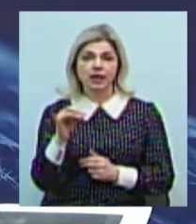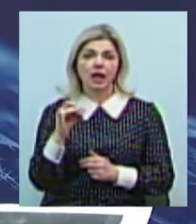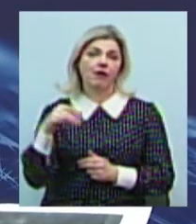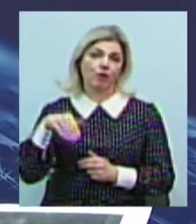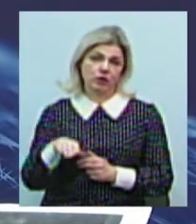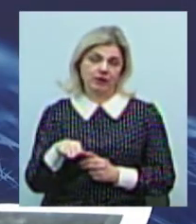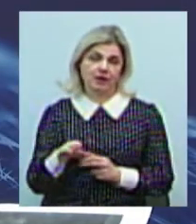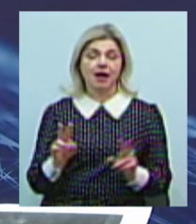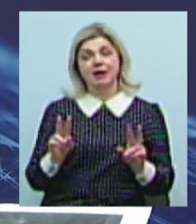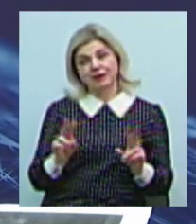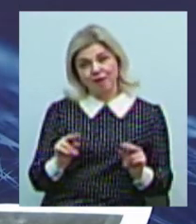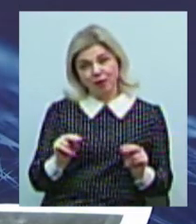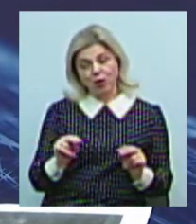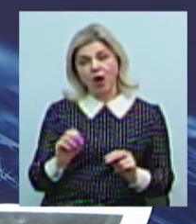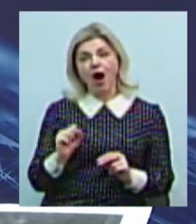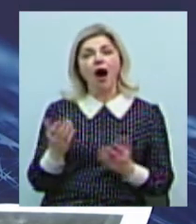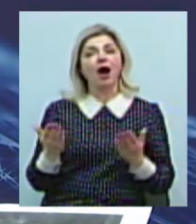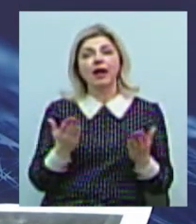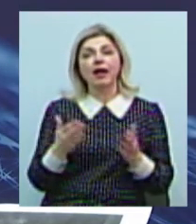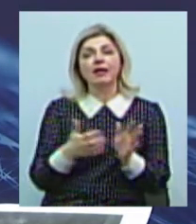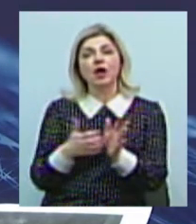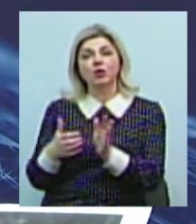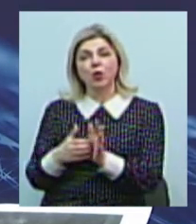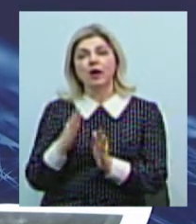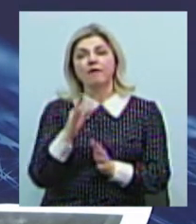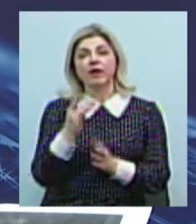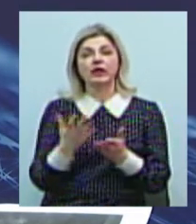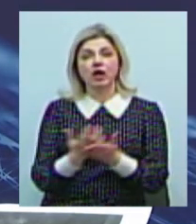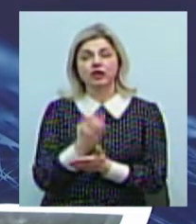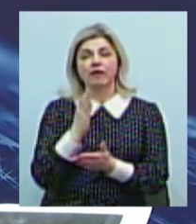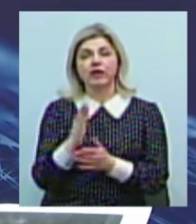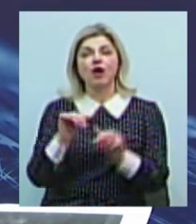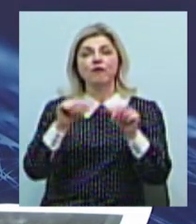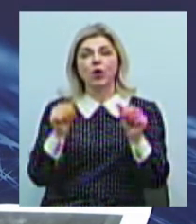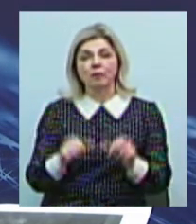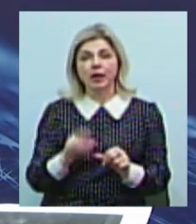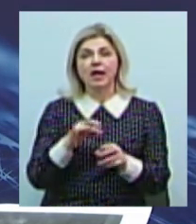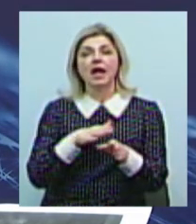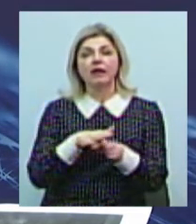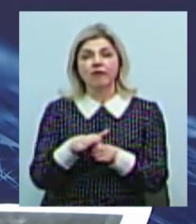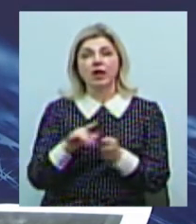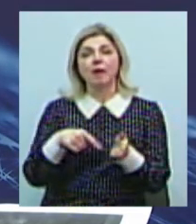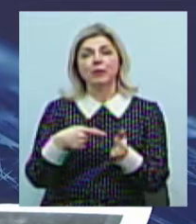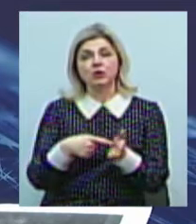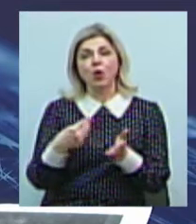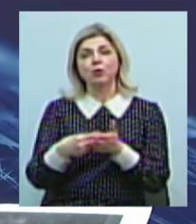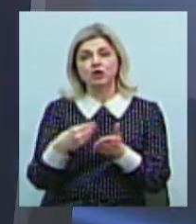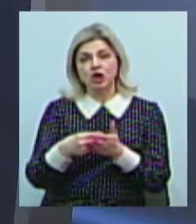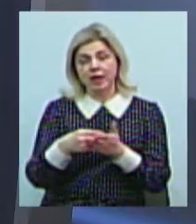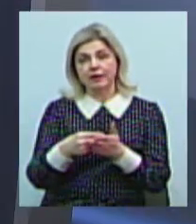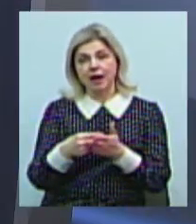слава Богу. А які саме недоліки ви знайшли в процесі формування та реалізації міського бюджету